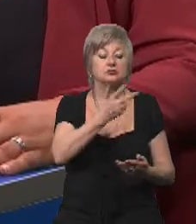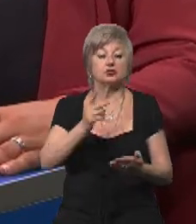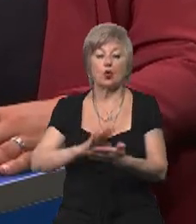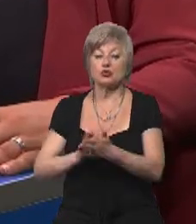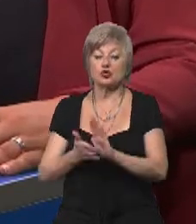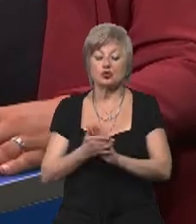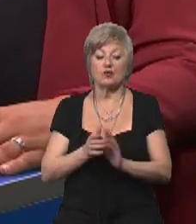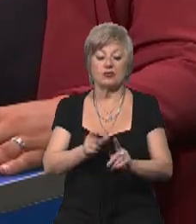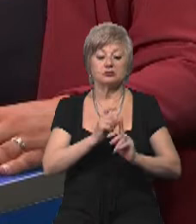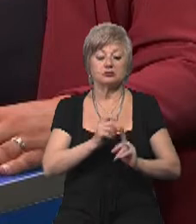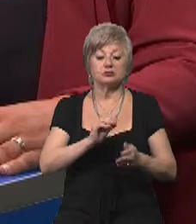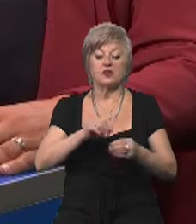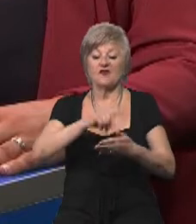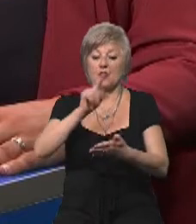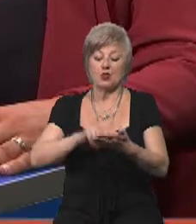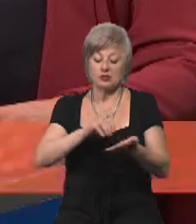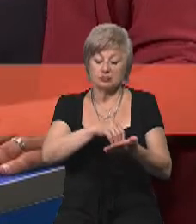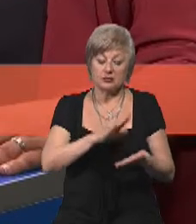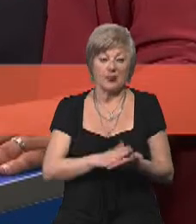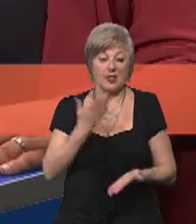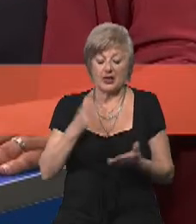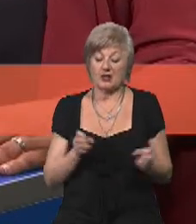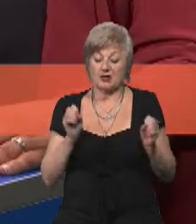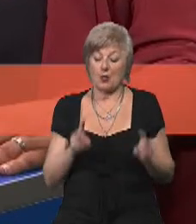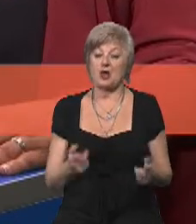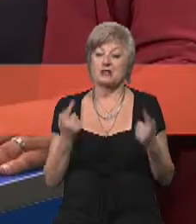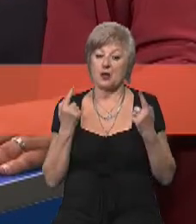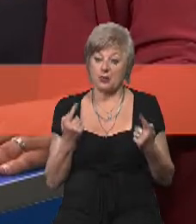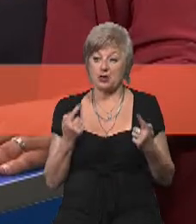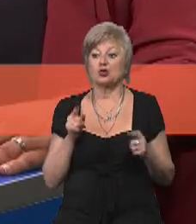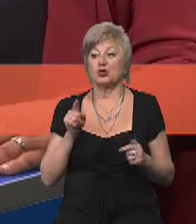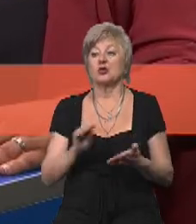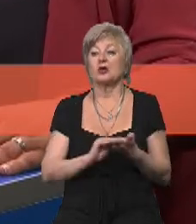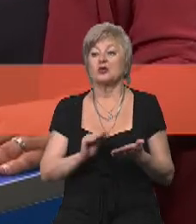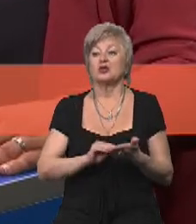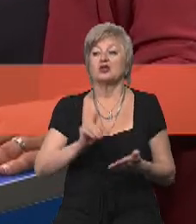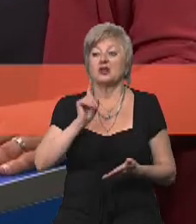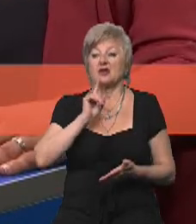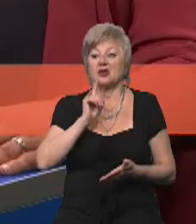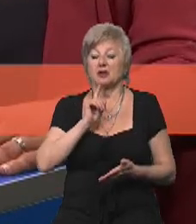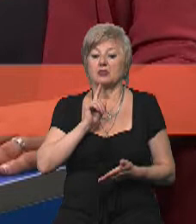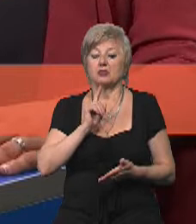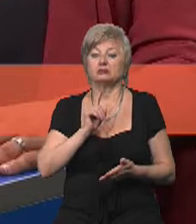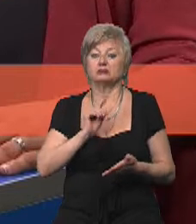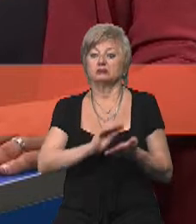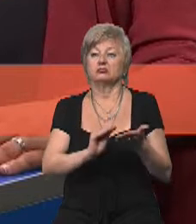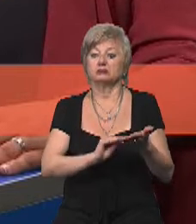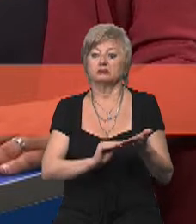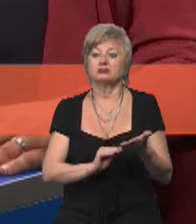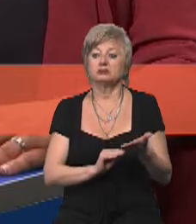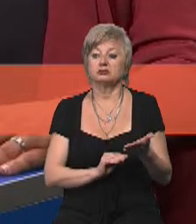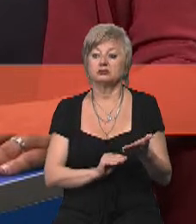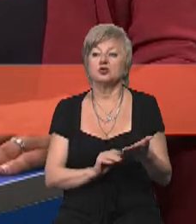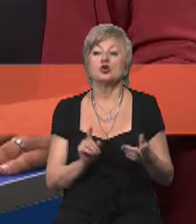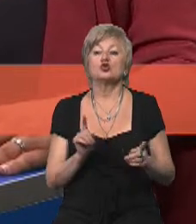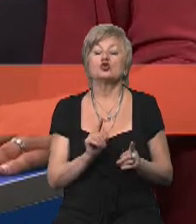відповідає на питання. Якщо ризик дуже великий, то вони виписують тимчасовий заборонний припис. Що цей припис